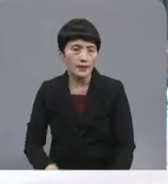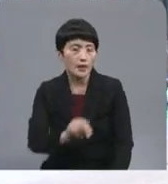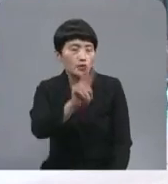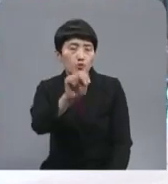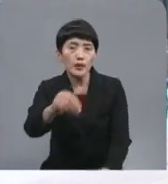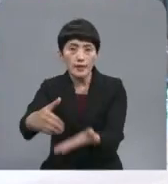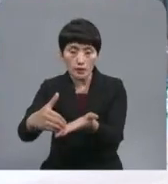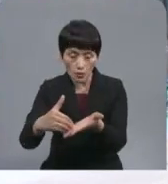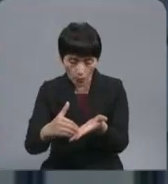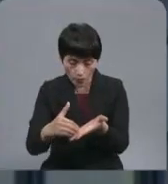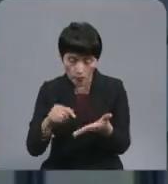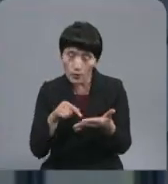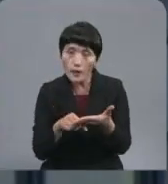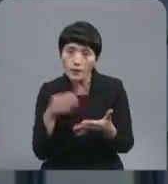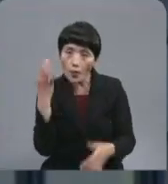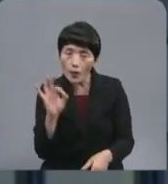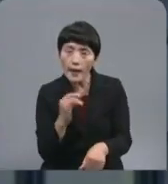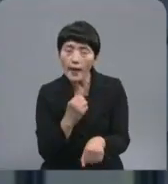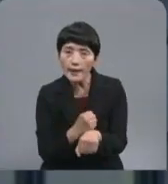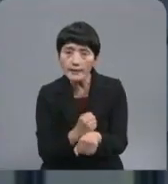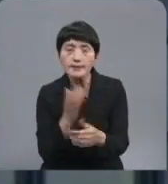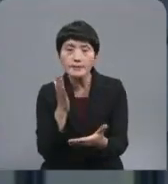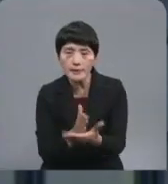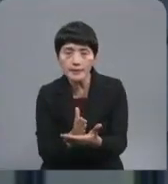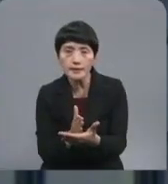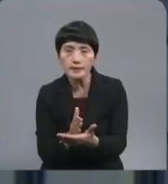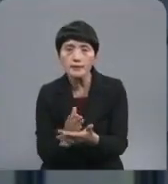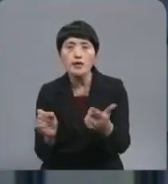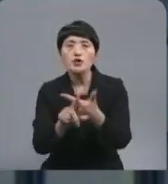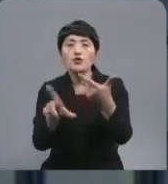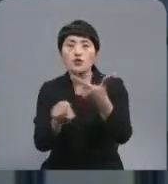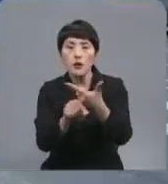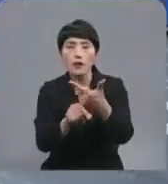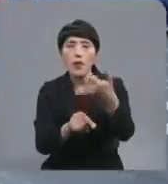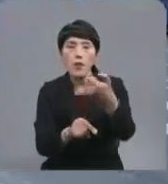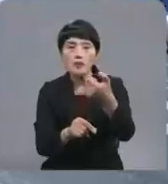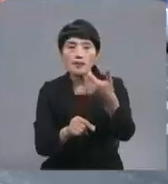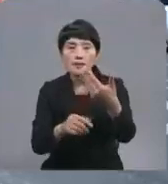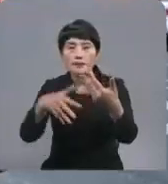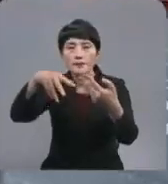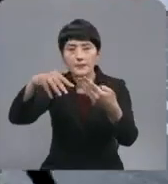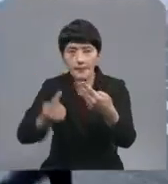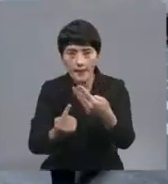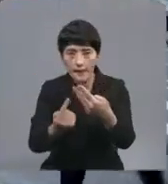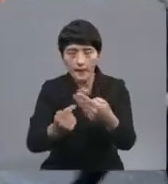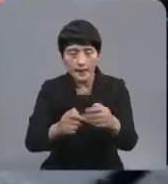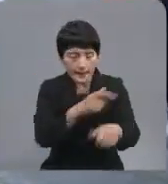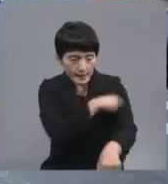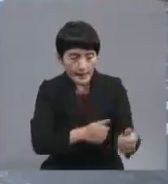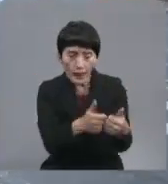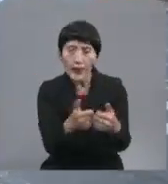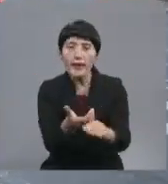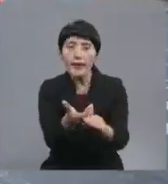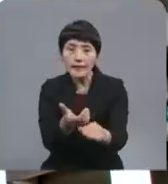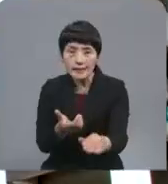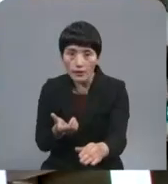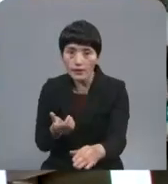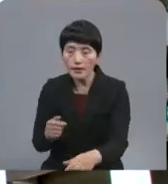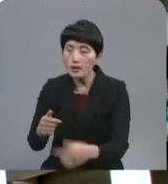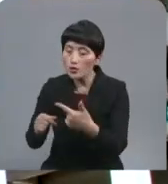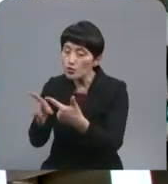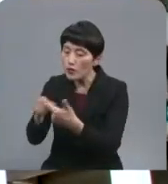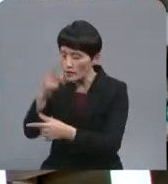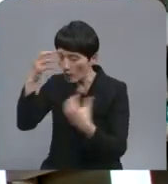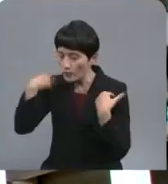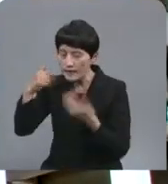اختار الامم المتحده قبل الدوره الثالثه والخمسين للاجتماعات مجلس حقوق الانسان حول ما اذا كانت